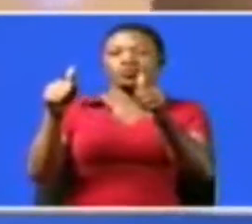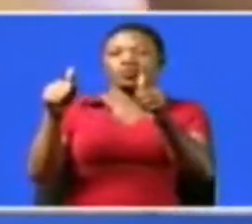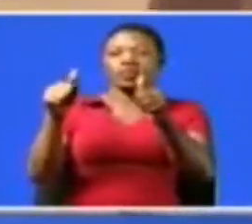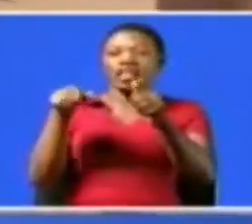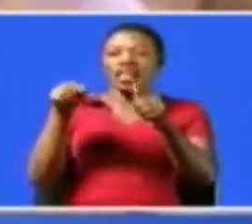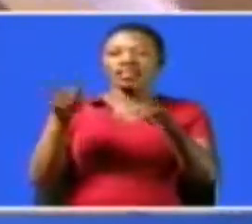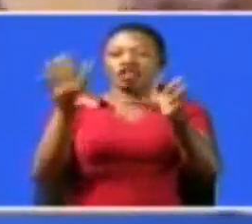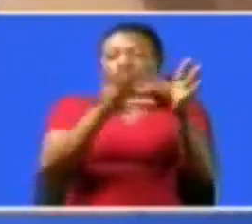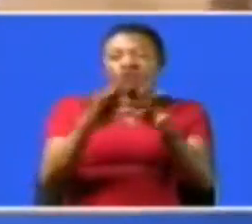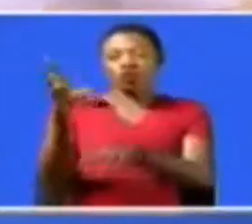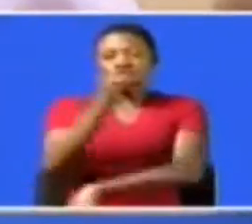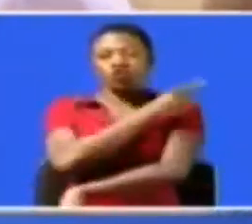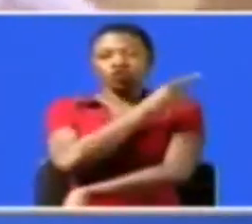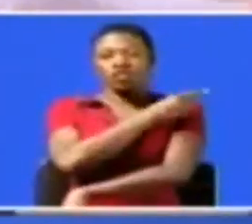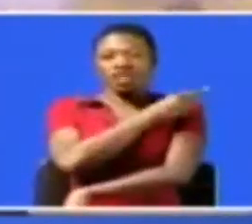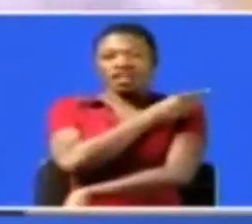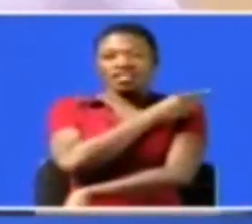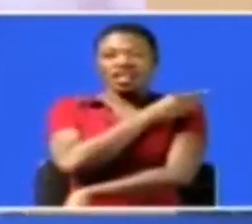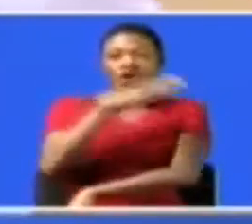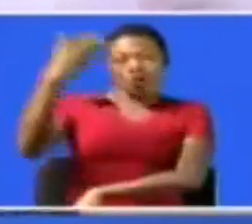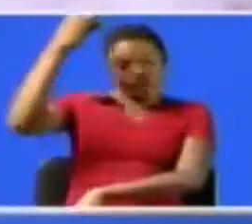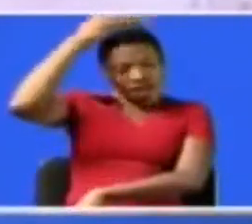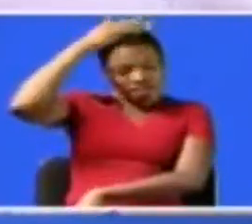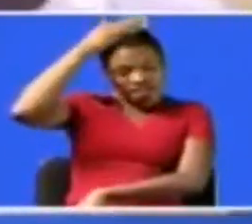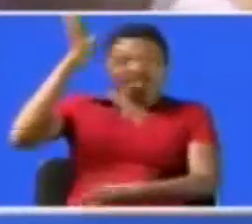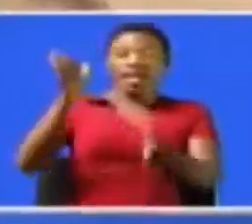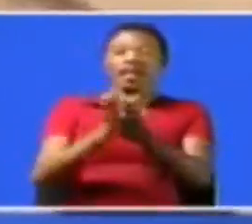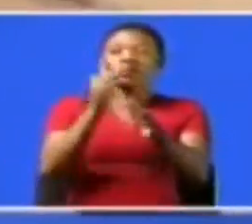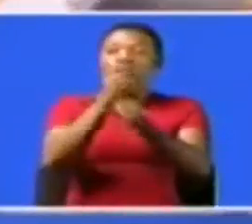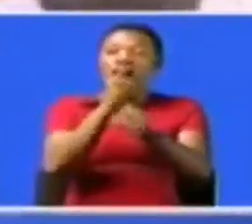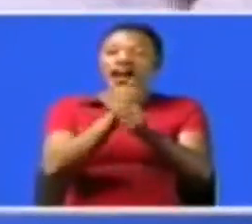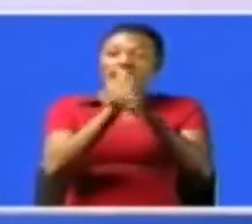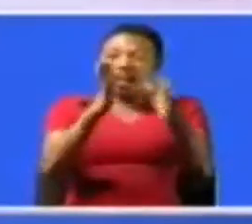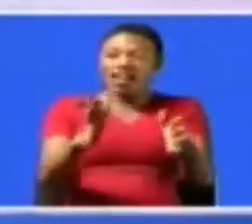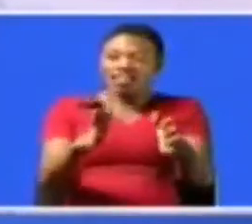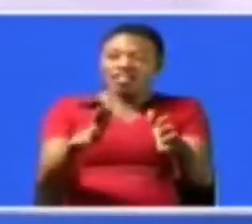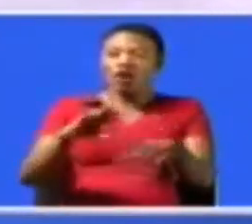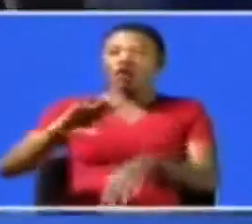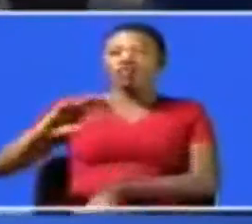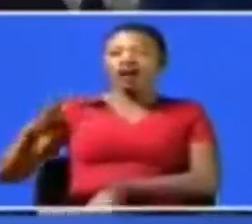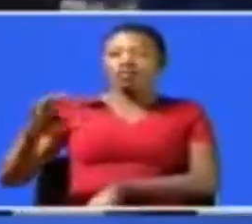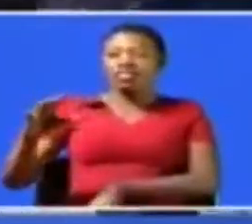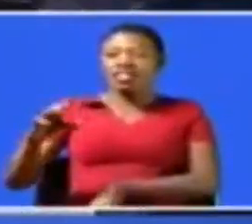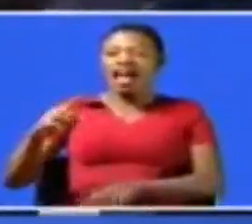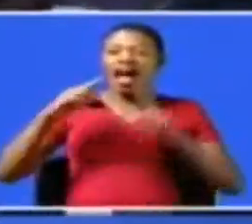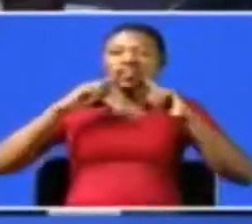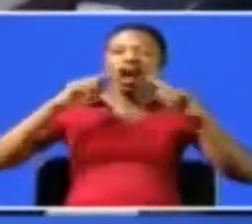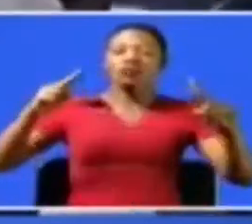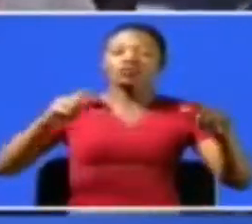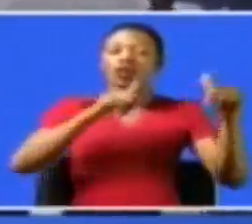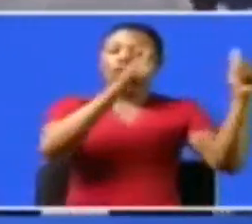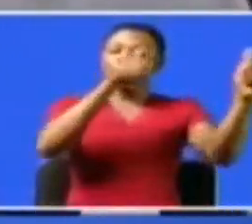Tayari muungano wa madaktari, ule wa wauguzi na wa wafanyakazi wa magatuzi wametangaza pia kugoma